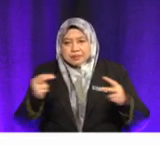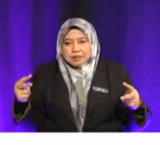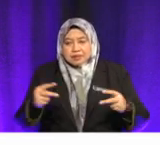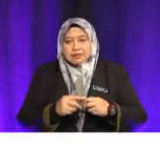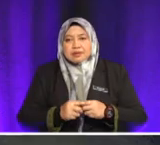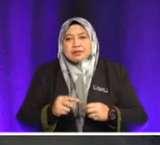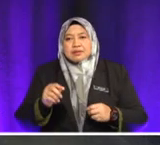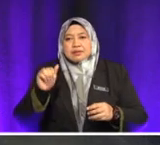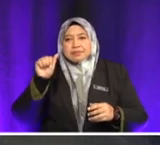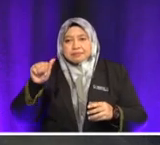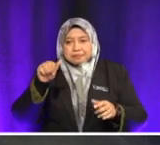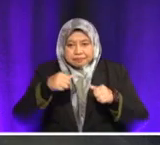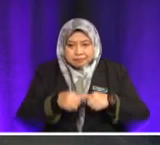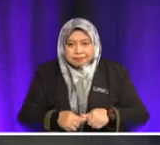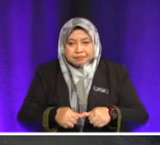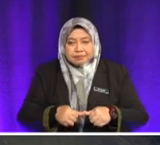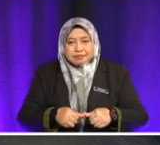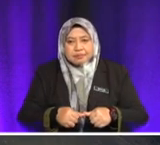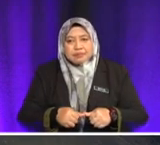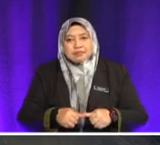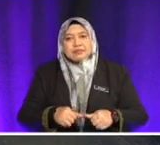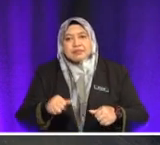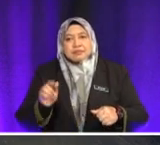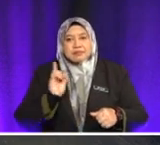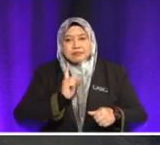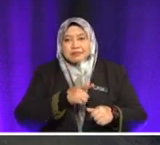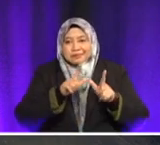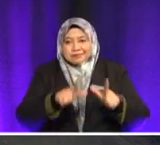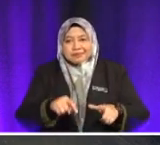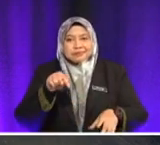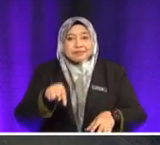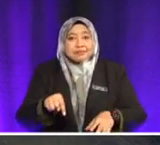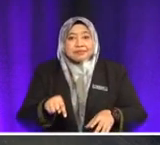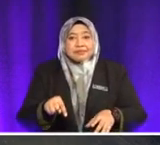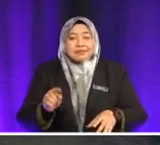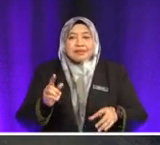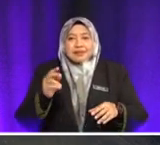yang ini tetaplah Letakkan di sini pakai anak-anak